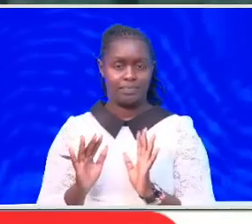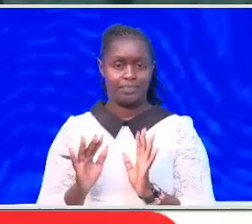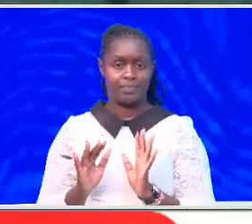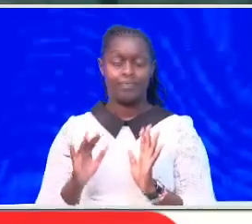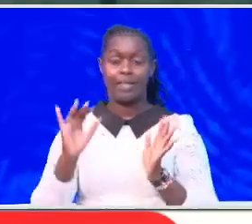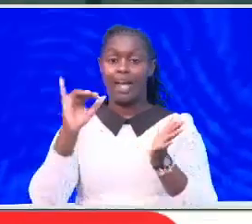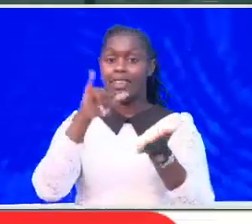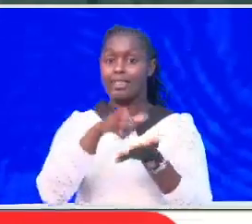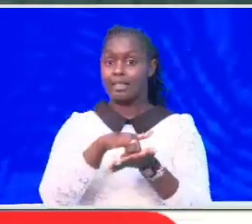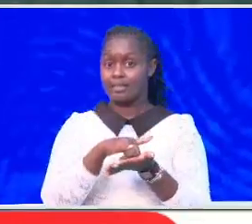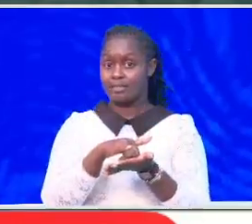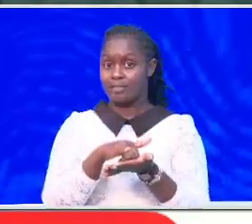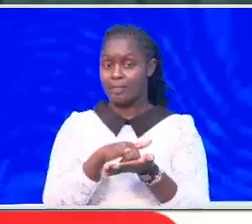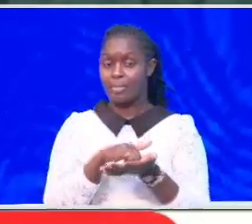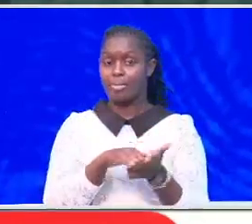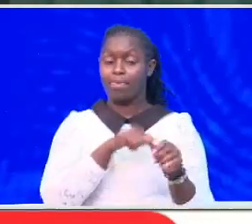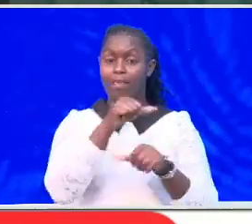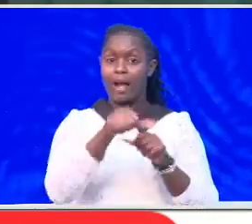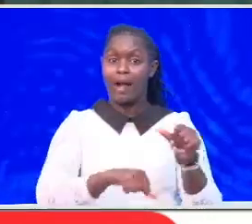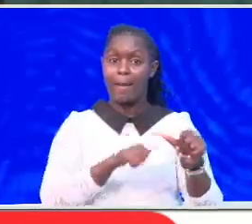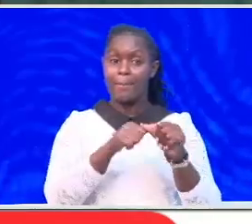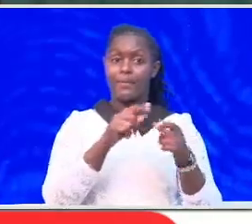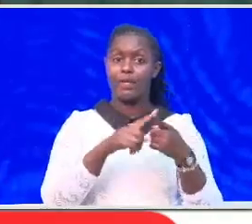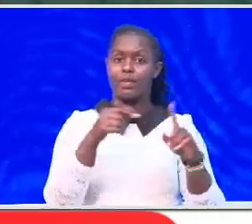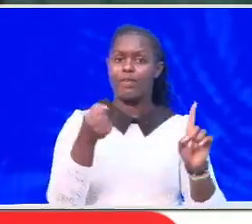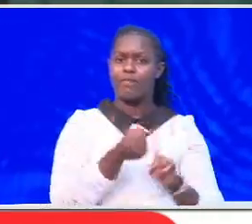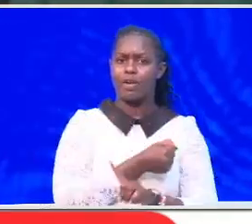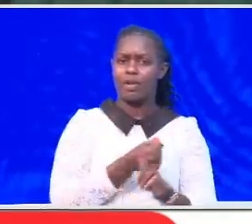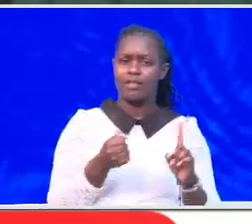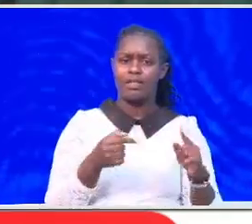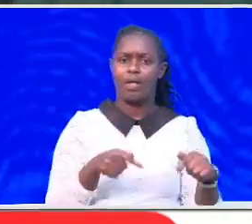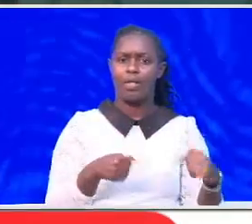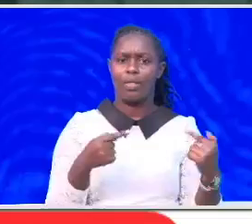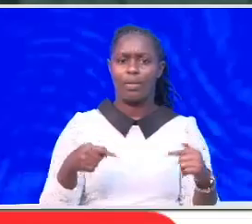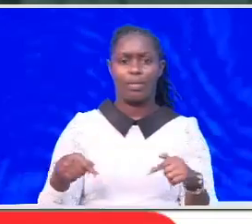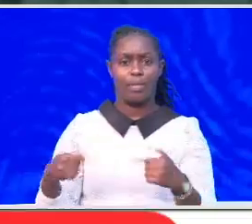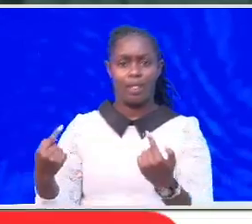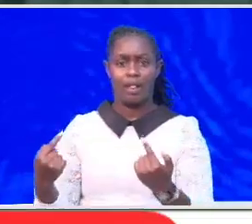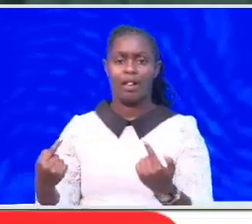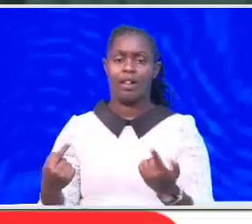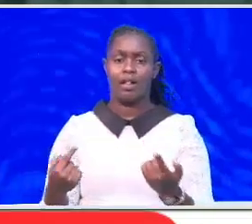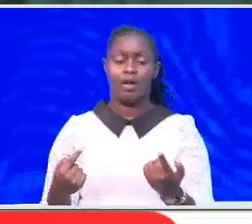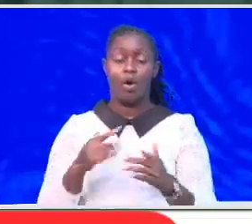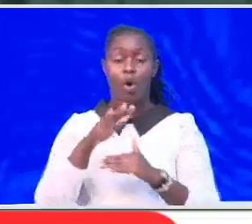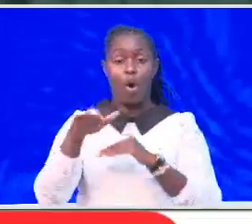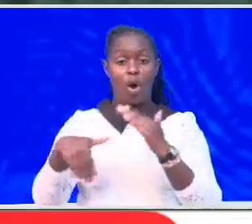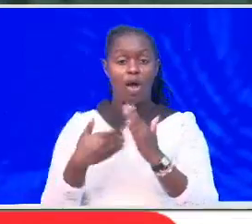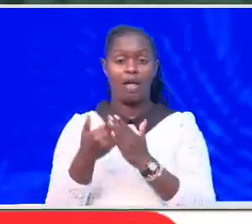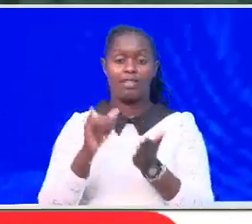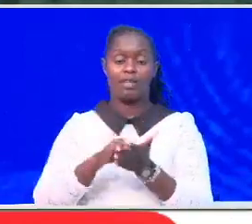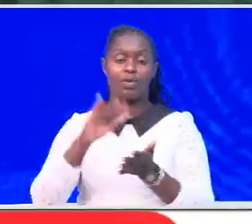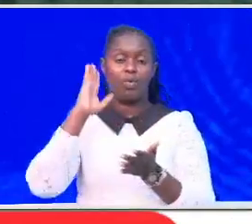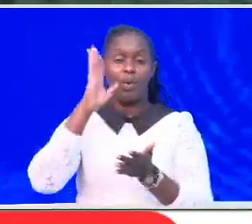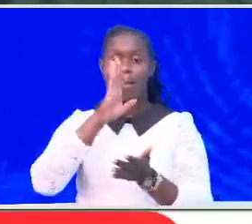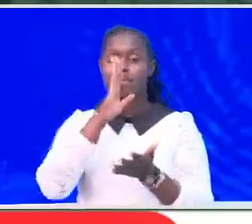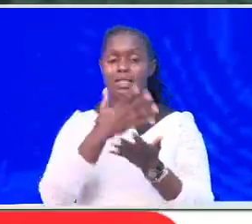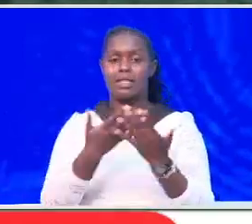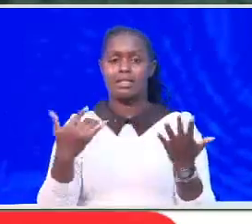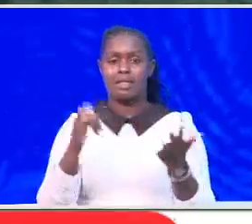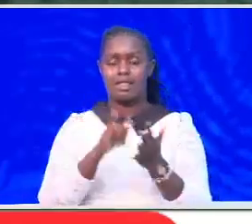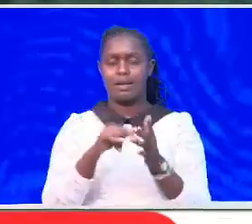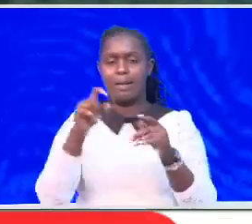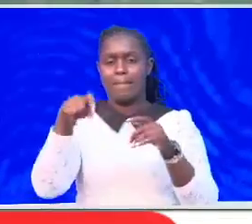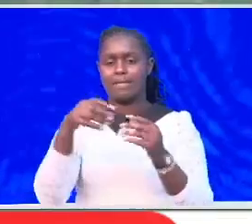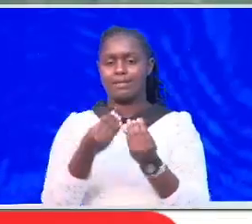Ya kuwa mambo ya vita, mambo ya vurugu, mambo ya violence, itakuwa mambo ambayo lazima